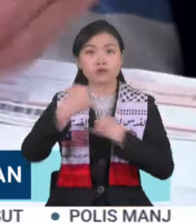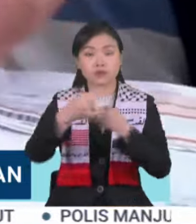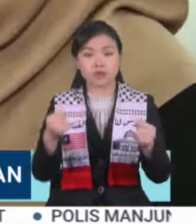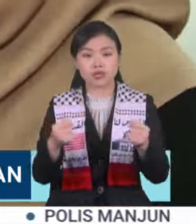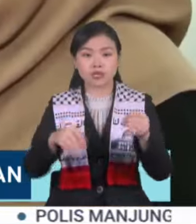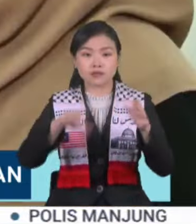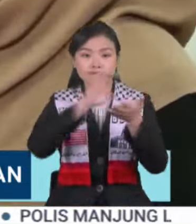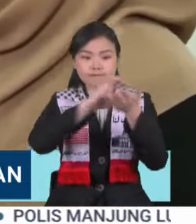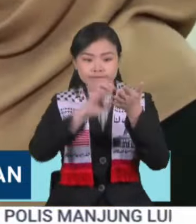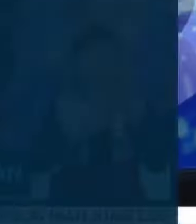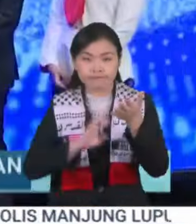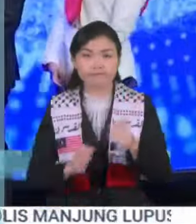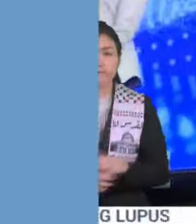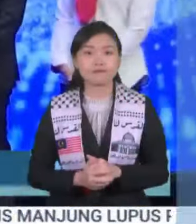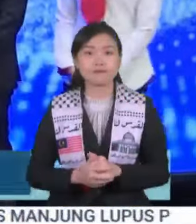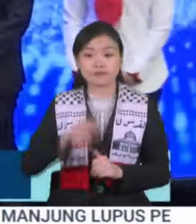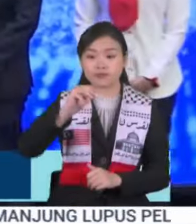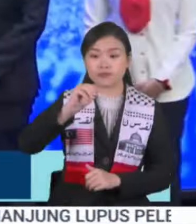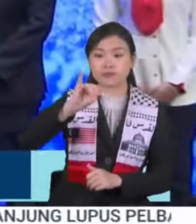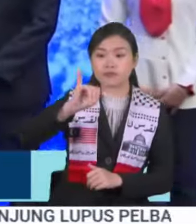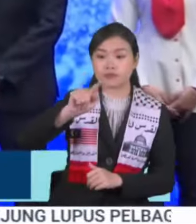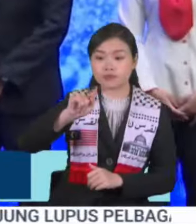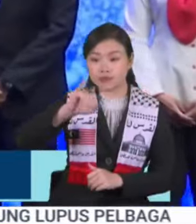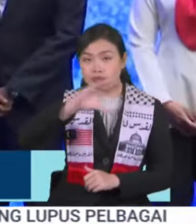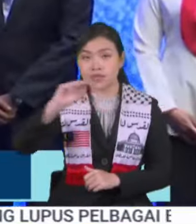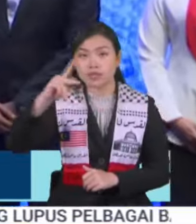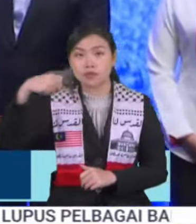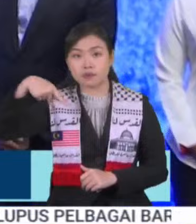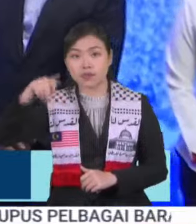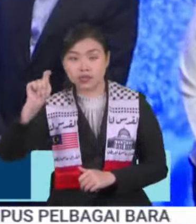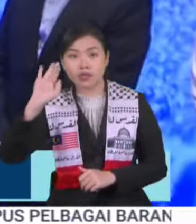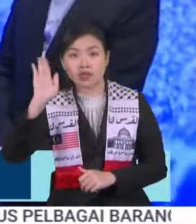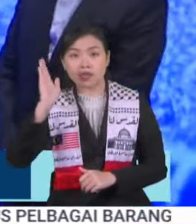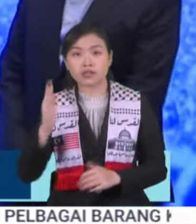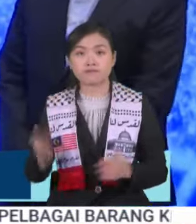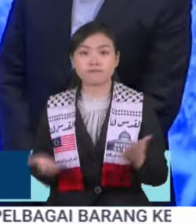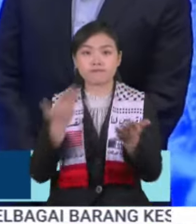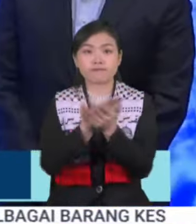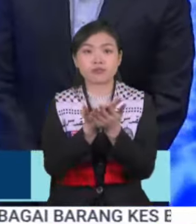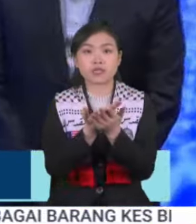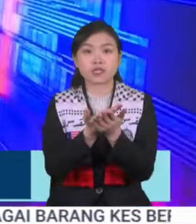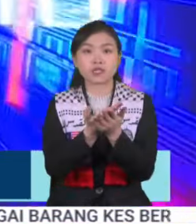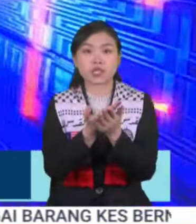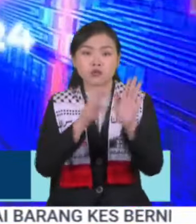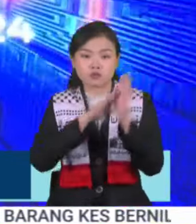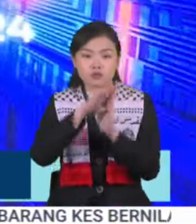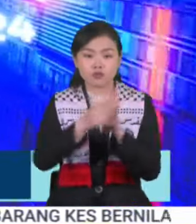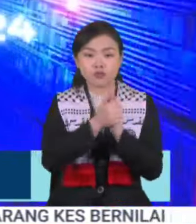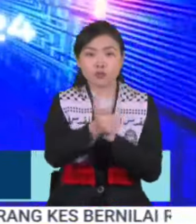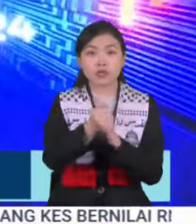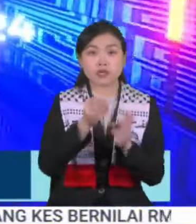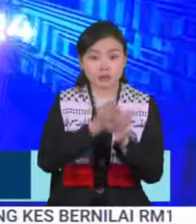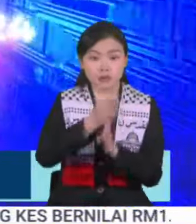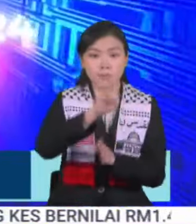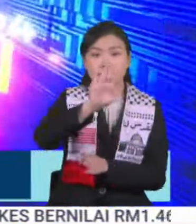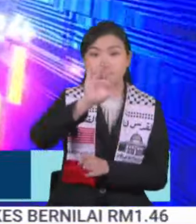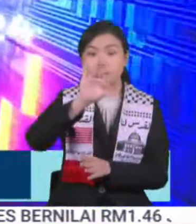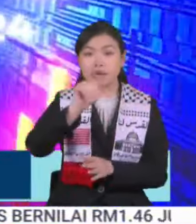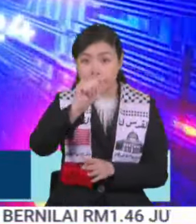Perangkaan. MITI serta KPT akan kemuka cadangan mengenai pembangunan bakat dalam bidang AI. Menteri MITI